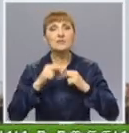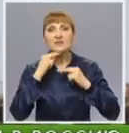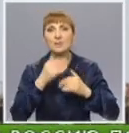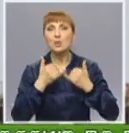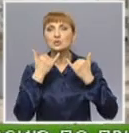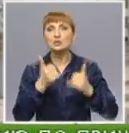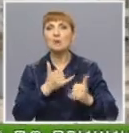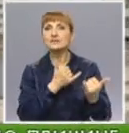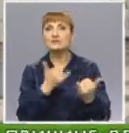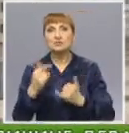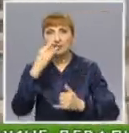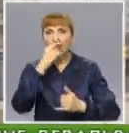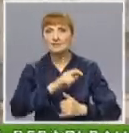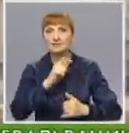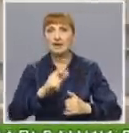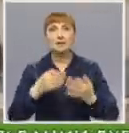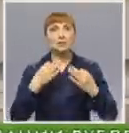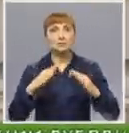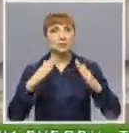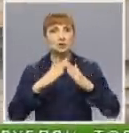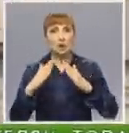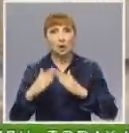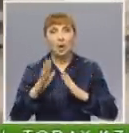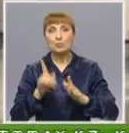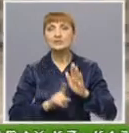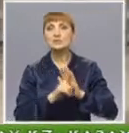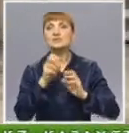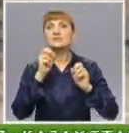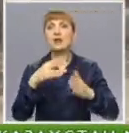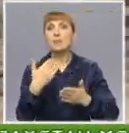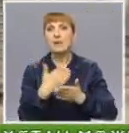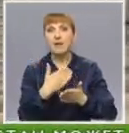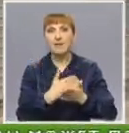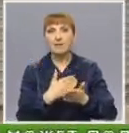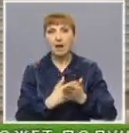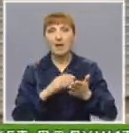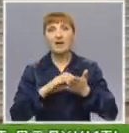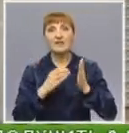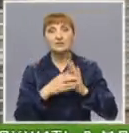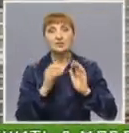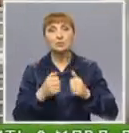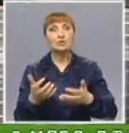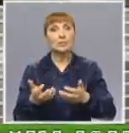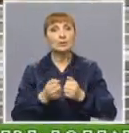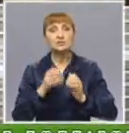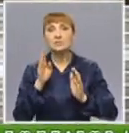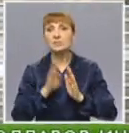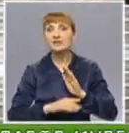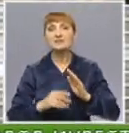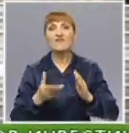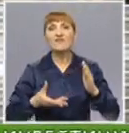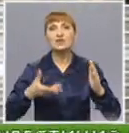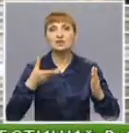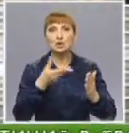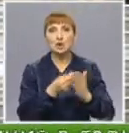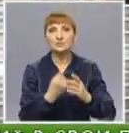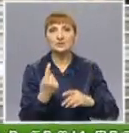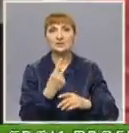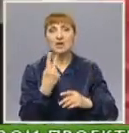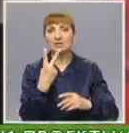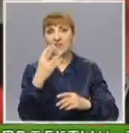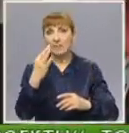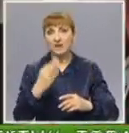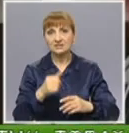уделено обеспечению казахстанцев доступным жильем. Будет запущена специальная программа. Квартиру можно будет получить без первоначального взноса под